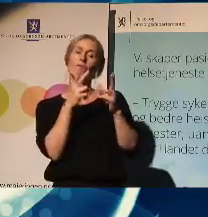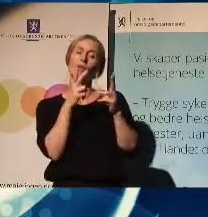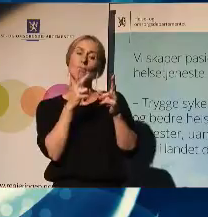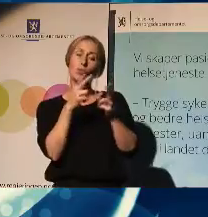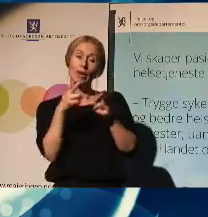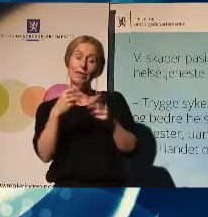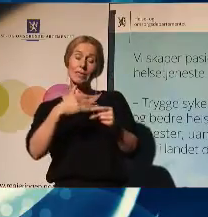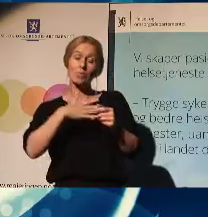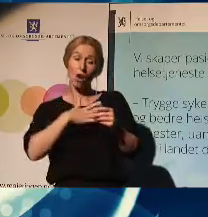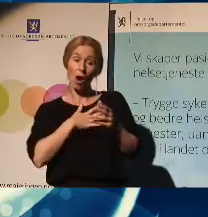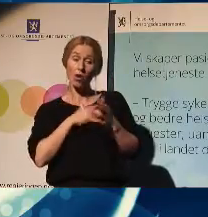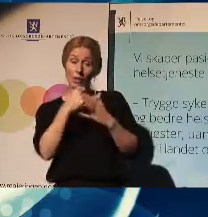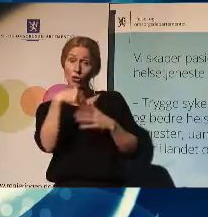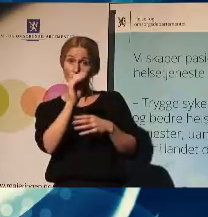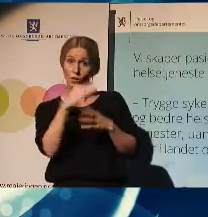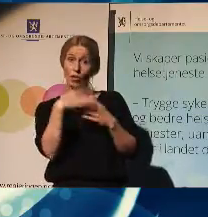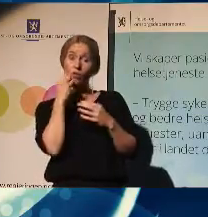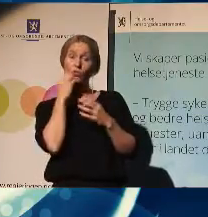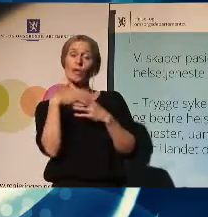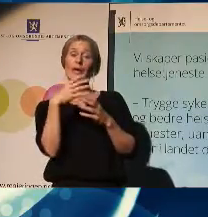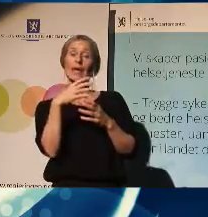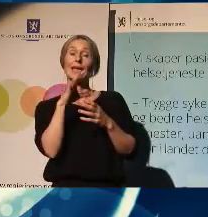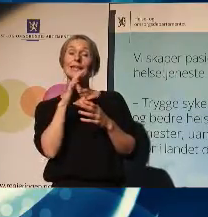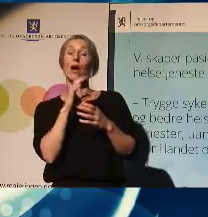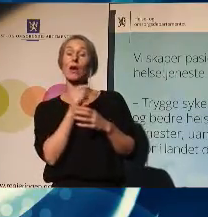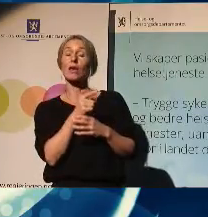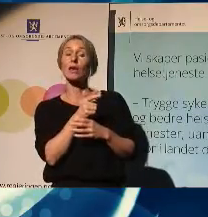har tøyt alkoholinntak, bli